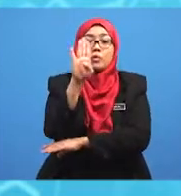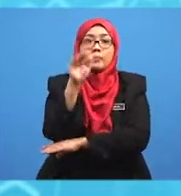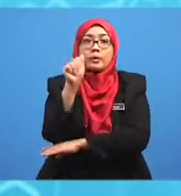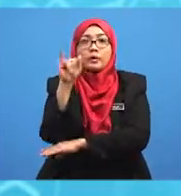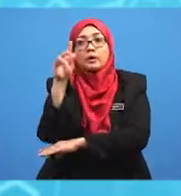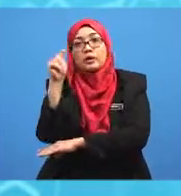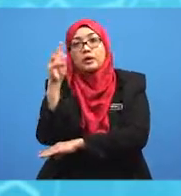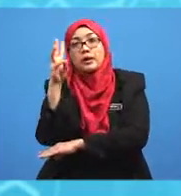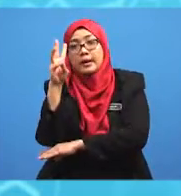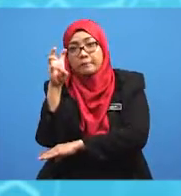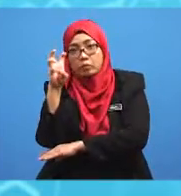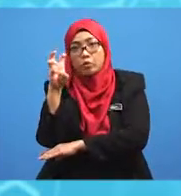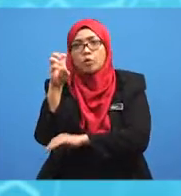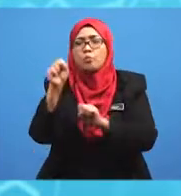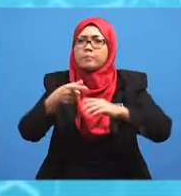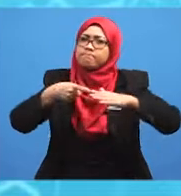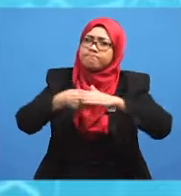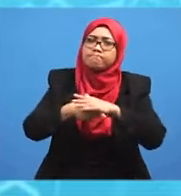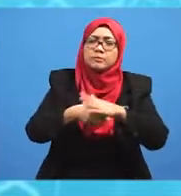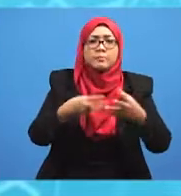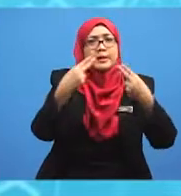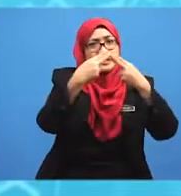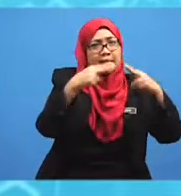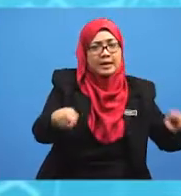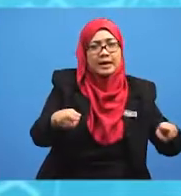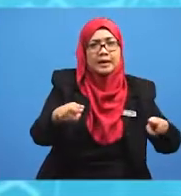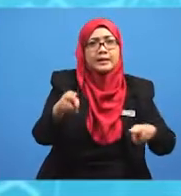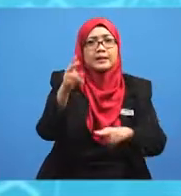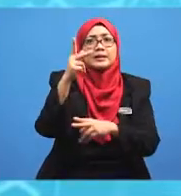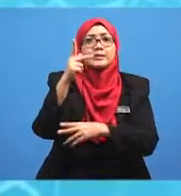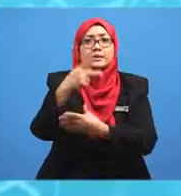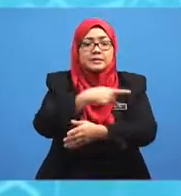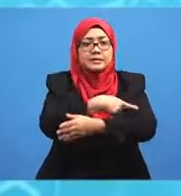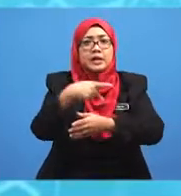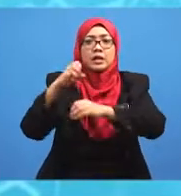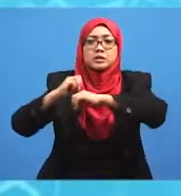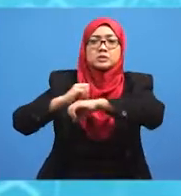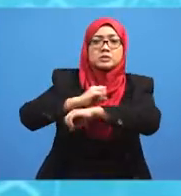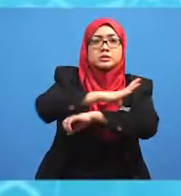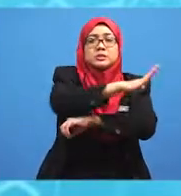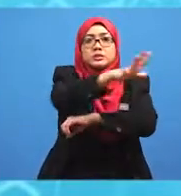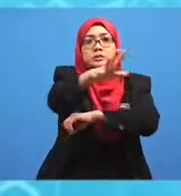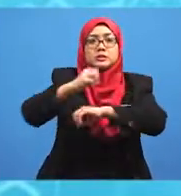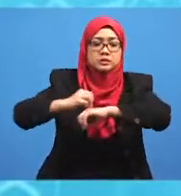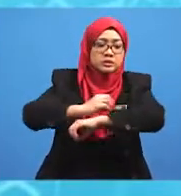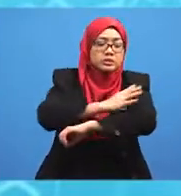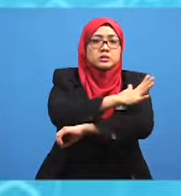membunuh sel-sel kanser. Americium 241, digunakan